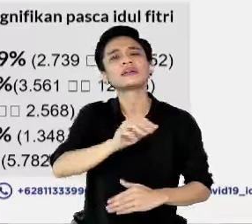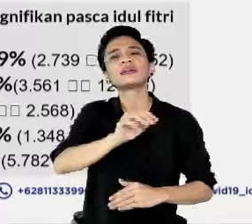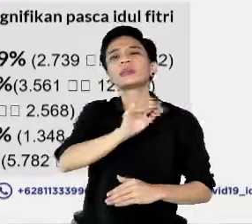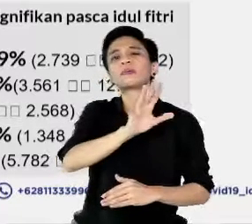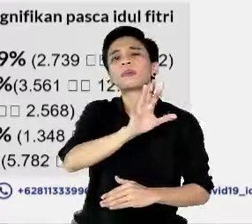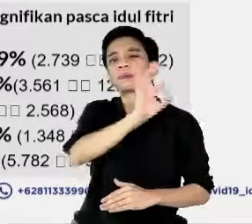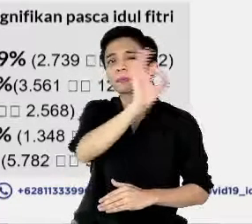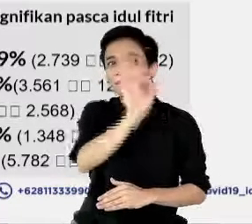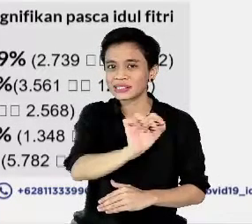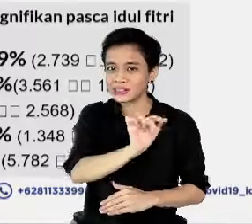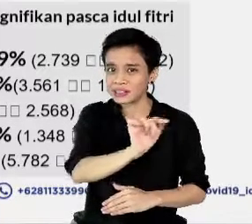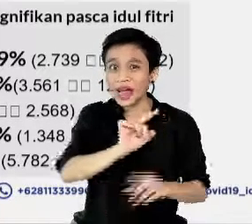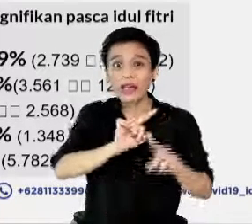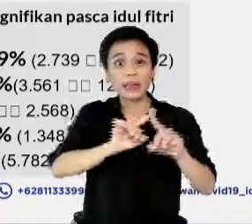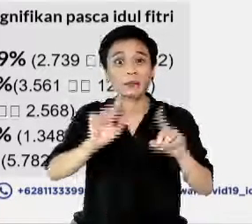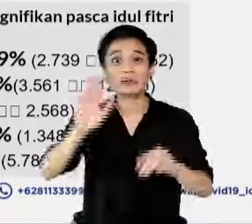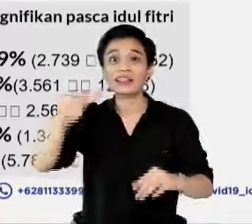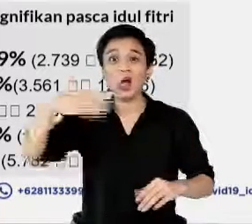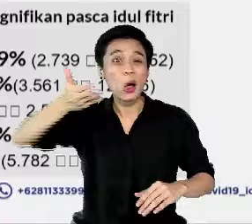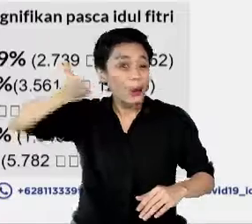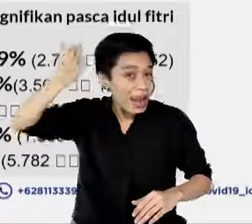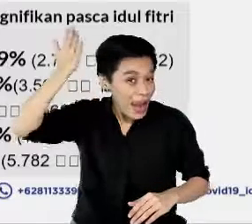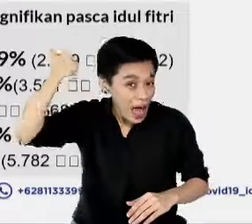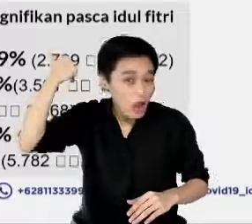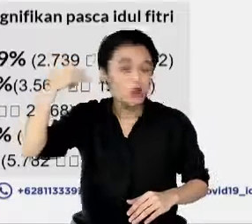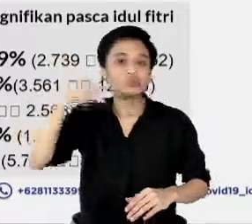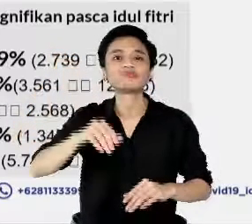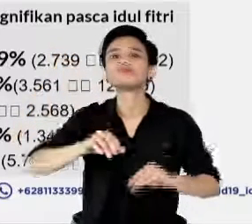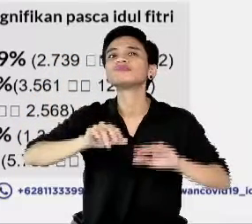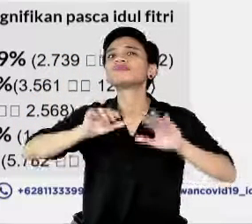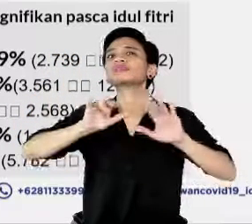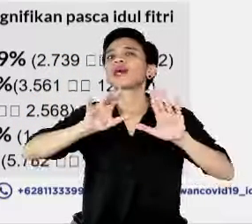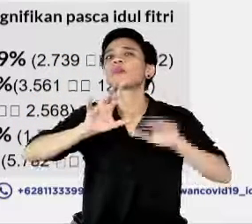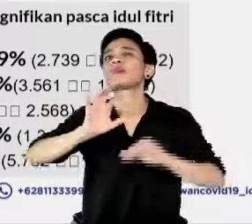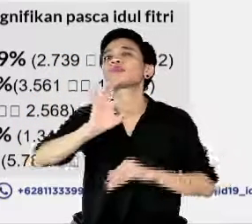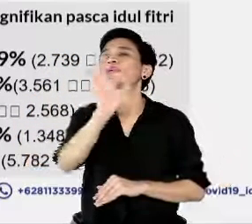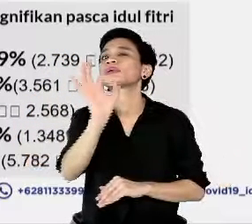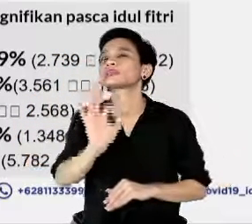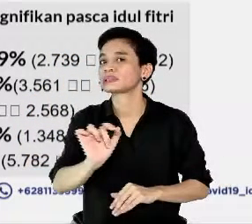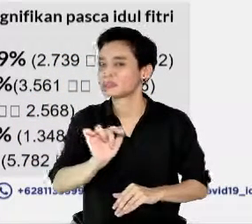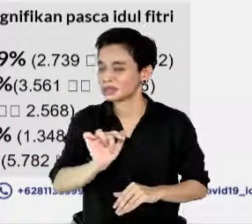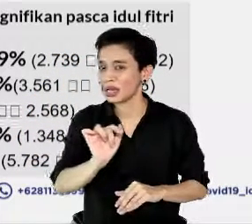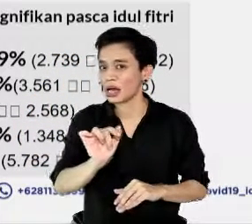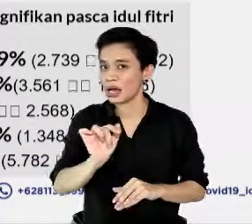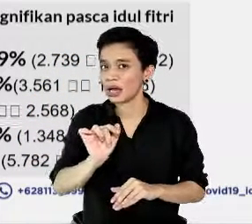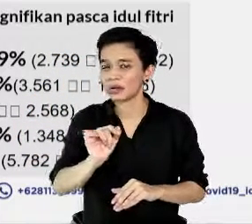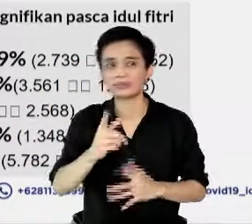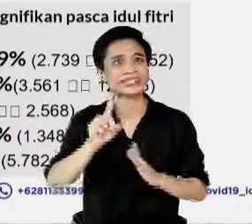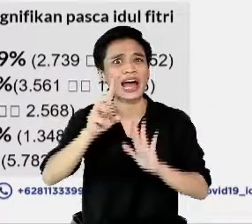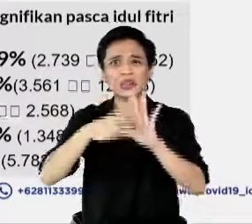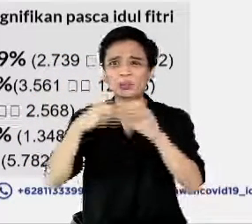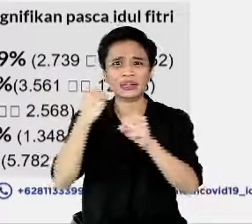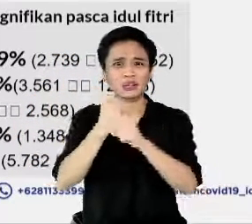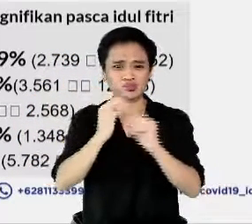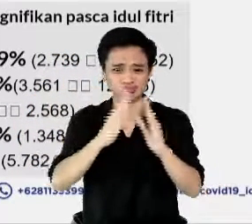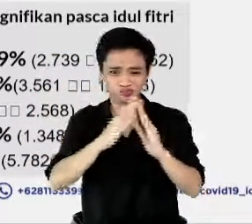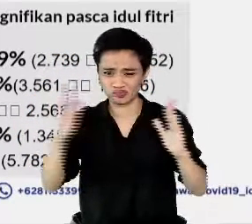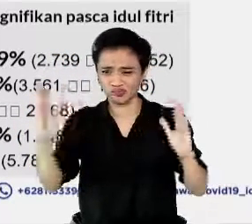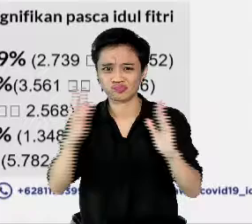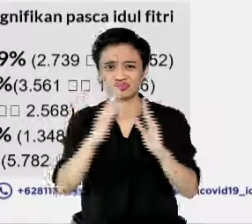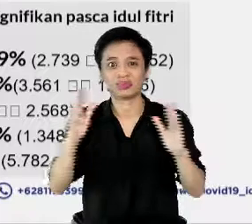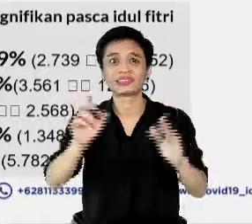50% sedangkan di tahun lalu kenaikannya mencapai sekitar 80% hanya dalam minggu saja